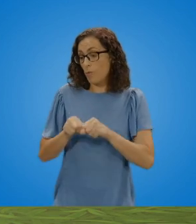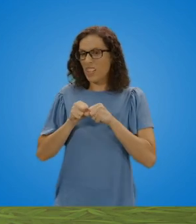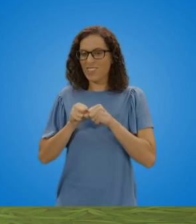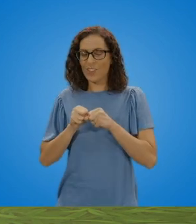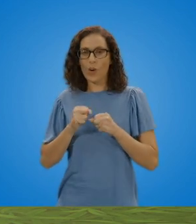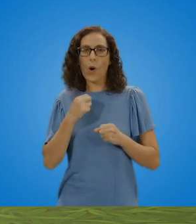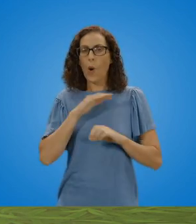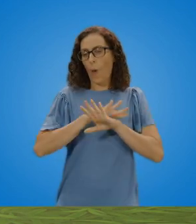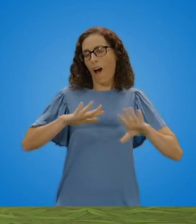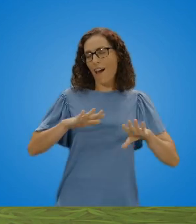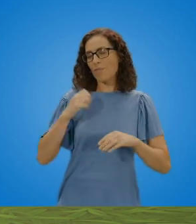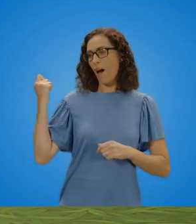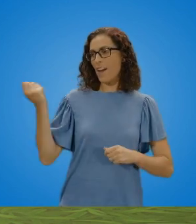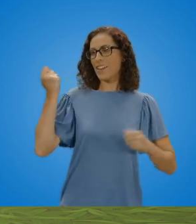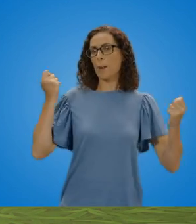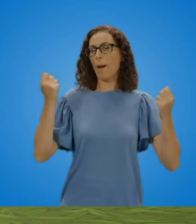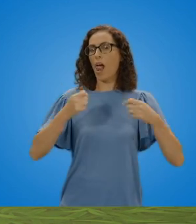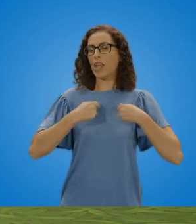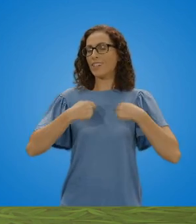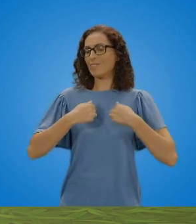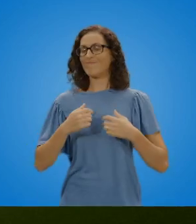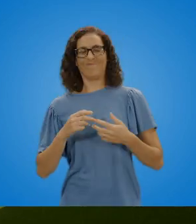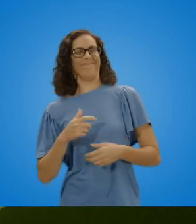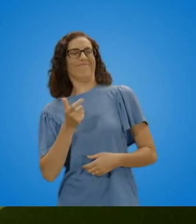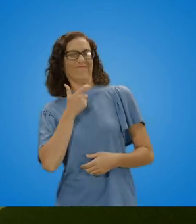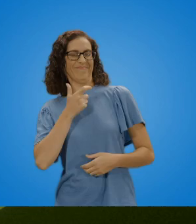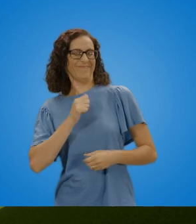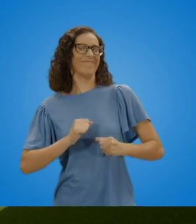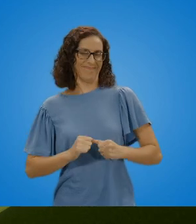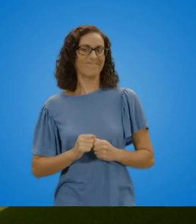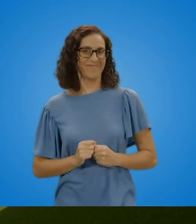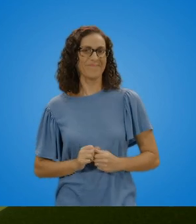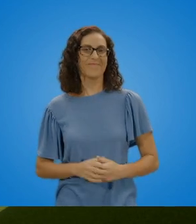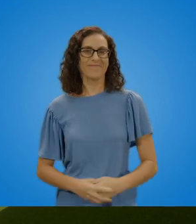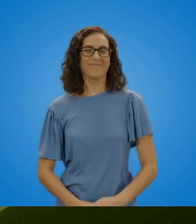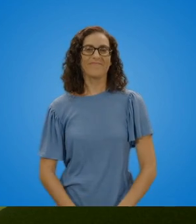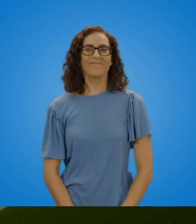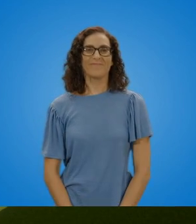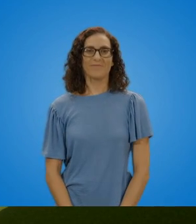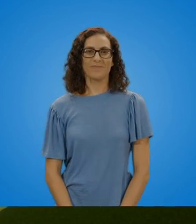Issa naqbad ftit f'idejja. U ma jirbħu li żgur.